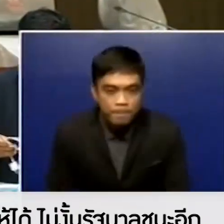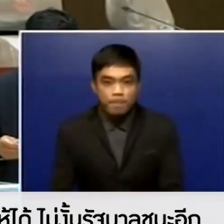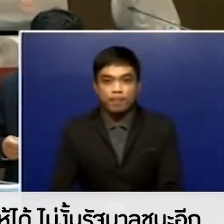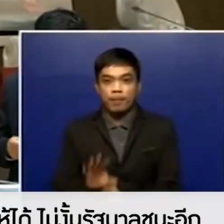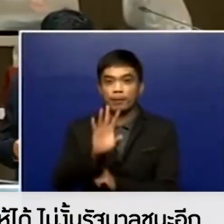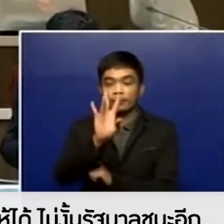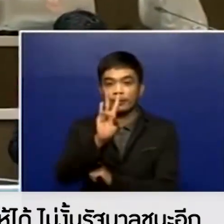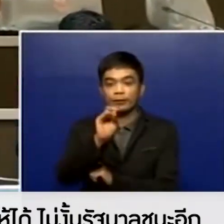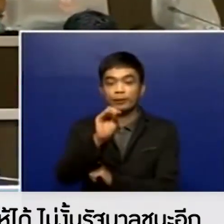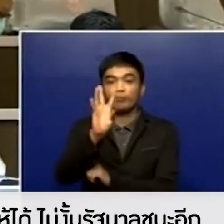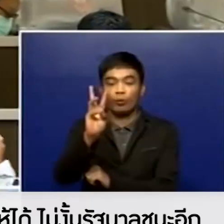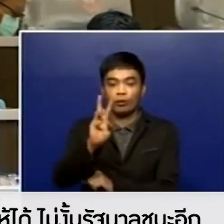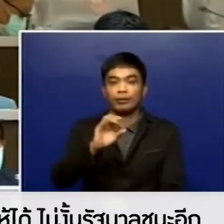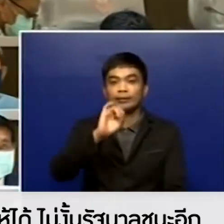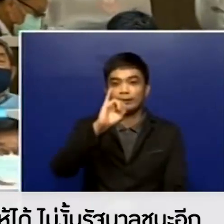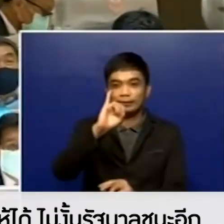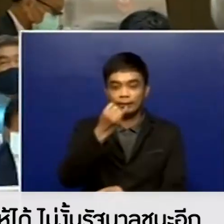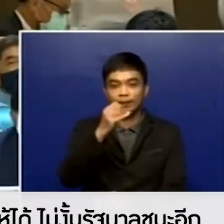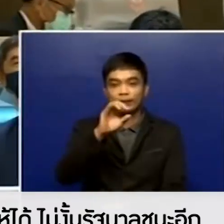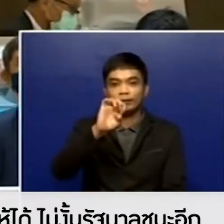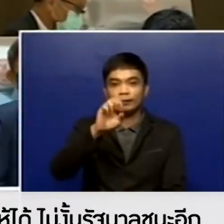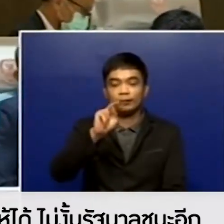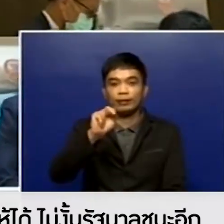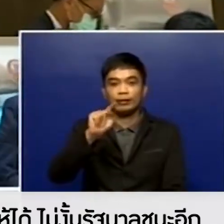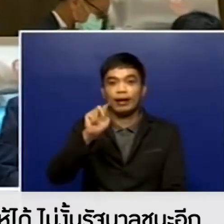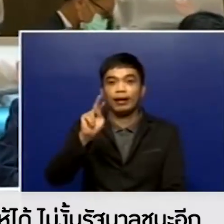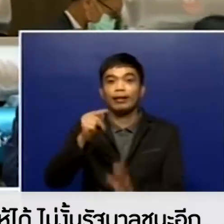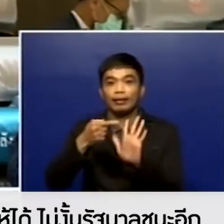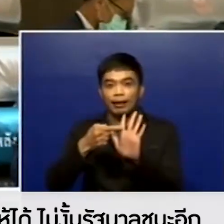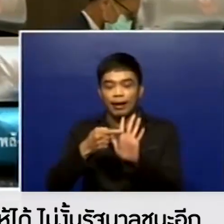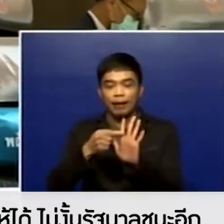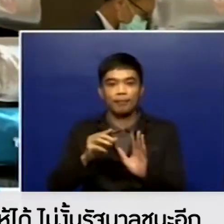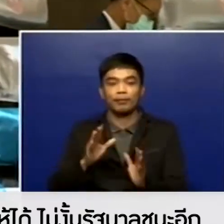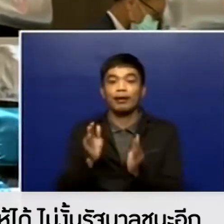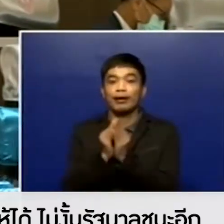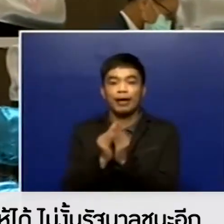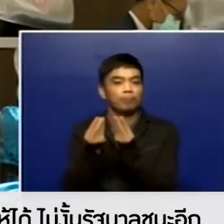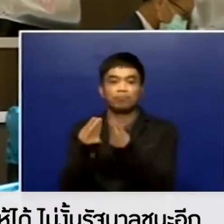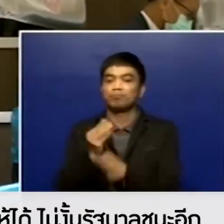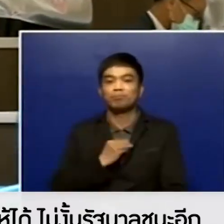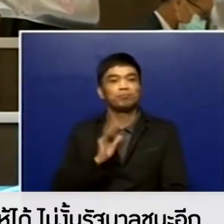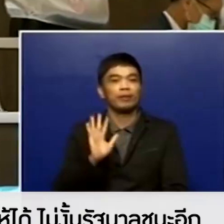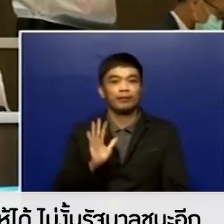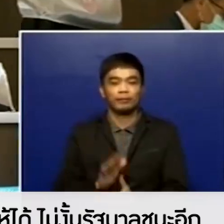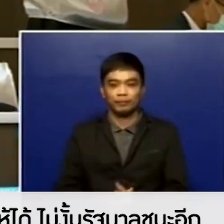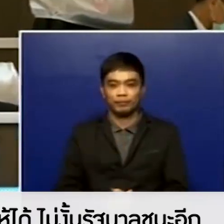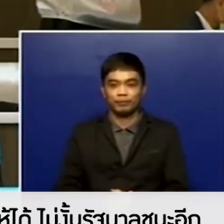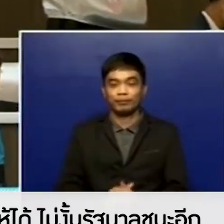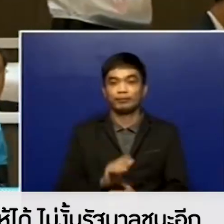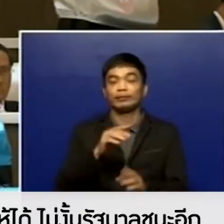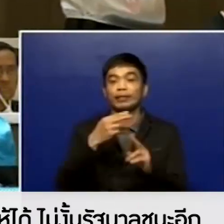เพราะถึงเวลาจะมีการโหวดกฎหมายฉบับนี้คะแนนหลังจากนี้ในวาระที่ 3